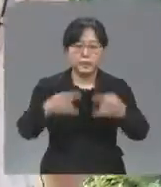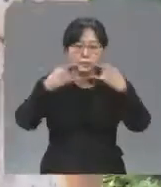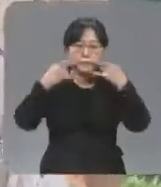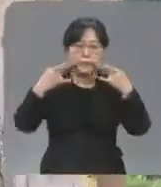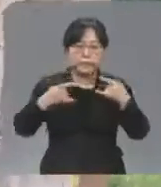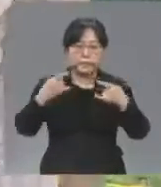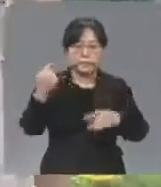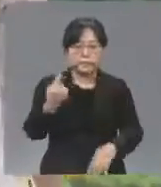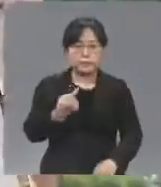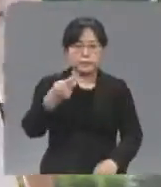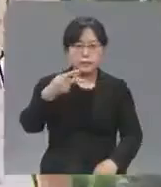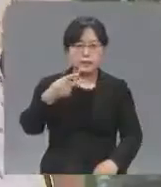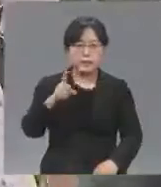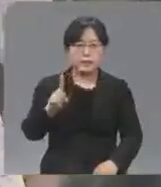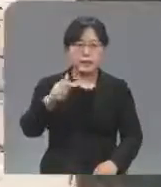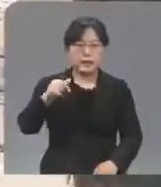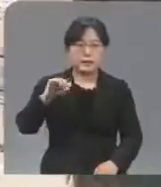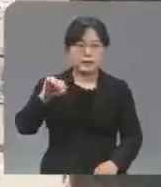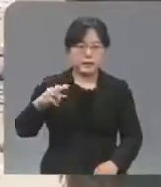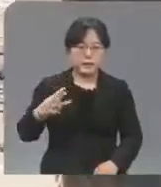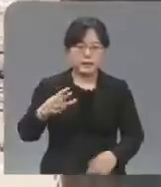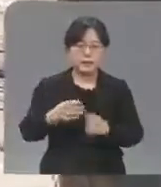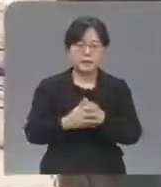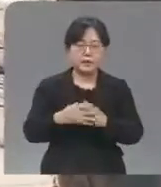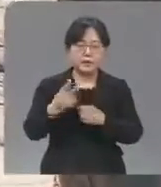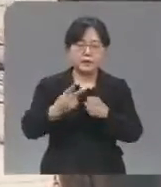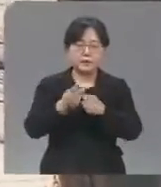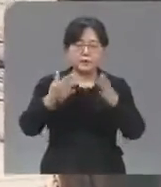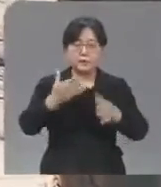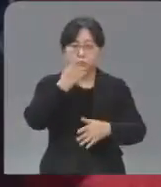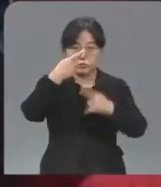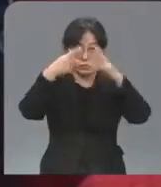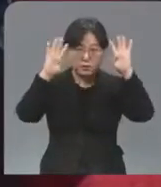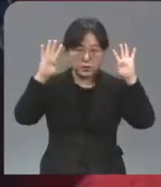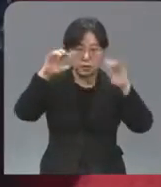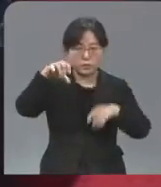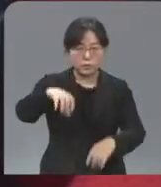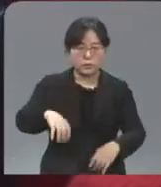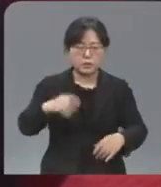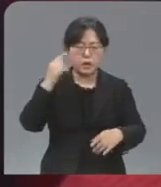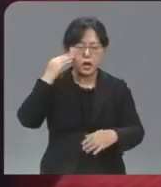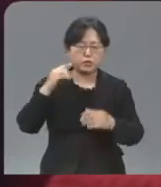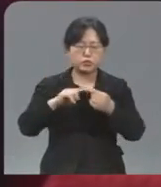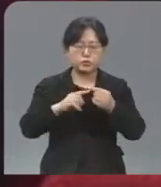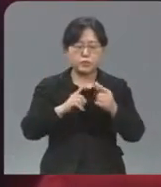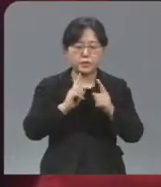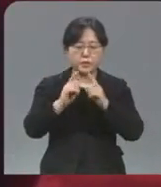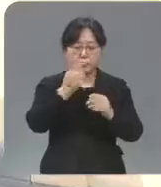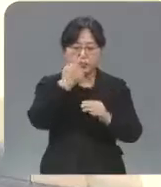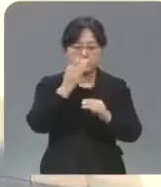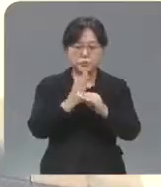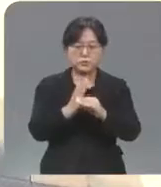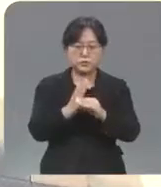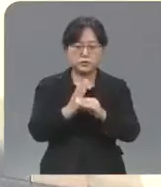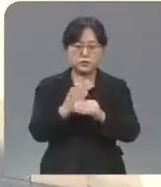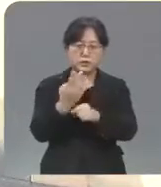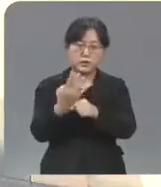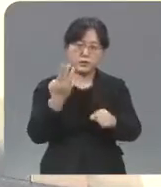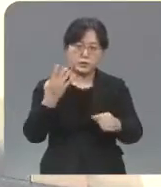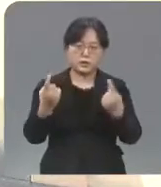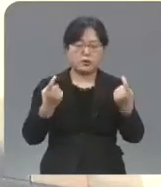프랑스 출신의 다니엘 아조비 씨. 2년째 순천대학교 어학당에서 한글을 배우고 있습니다. 4년